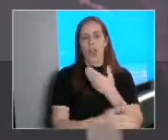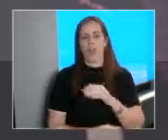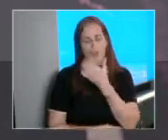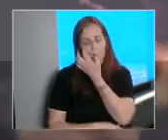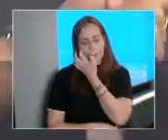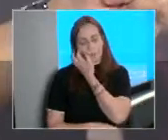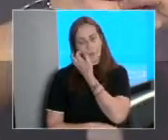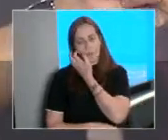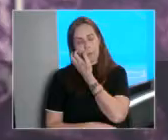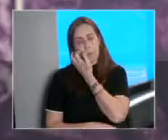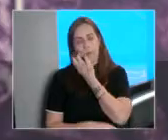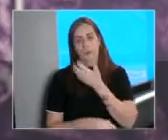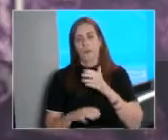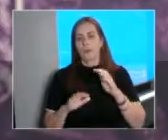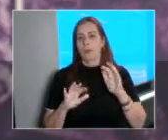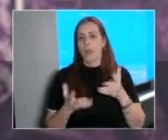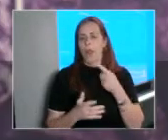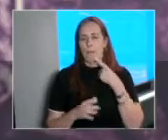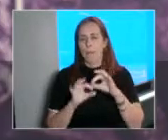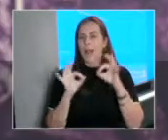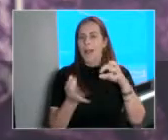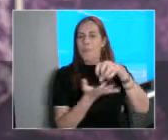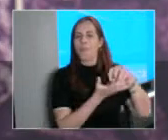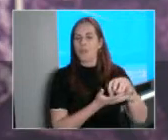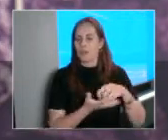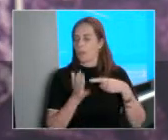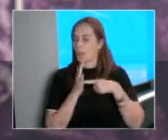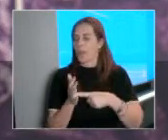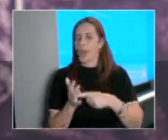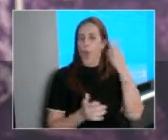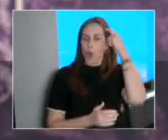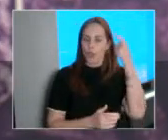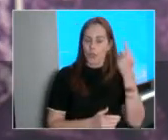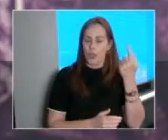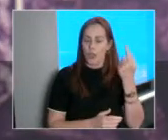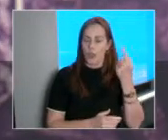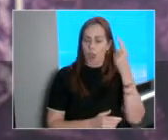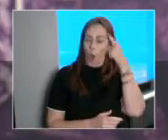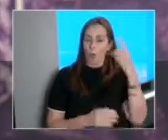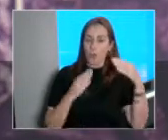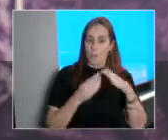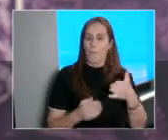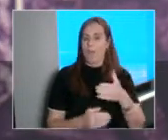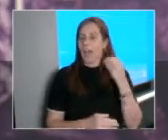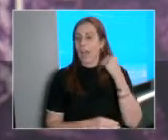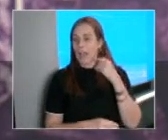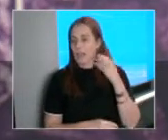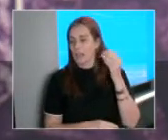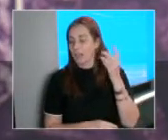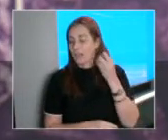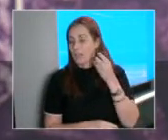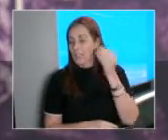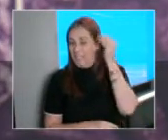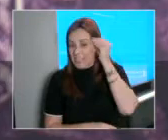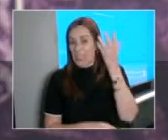פה משהו עמוק. איך המושבות, הזכרתי בהתחלת המושבות, כמו ראש פינה, יסוד המעלה, ראשון לציון, האם הן שומרות על